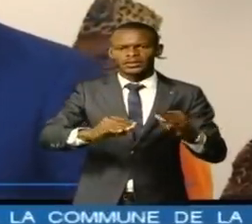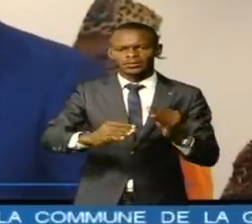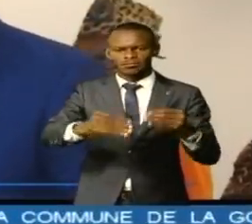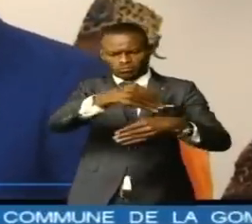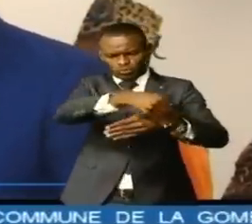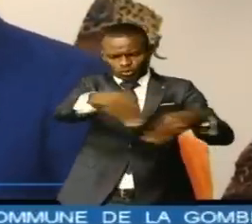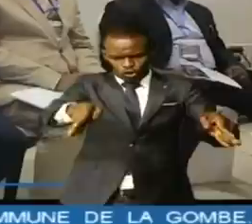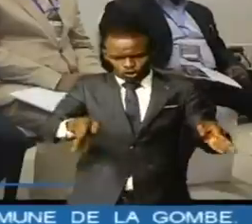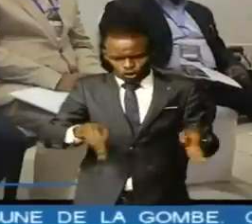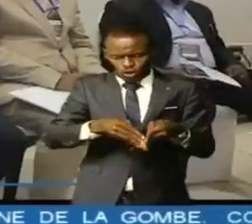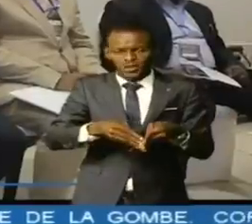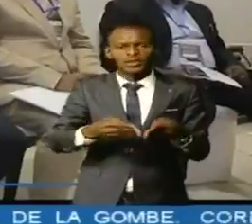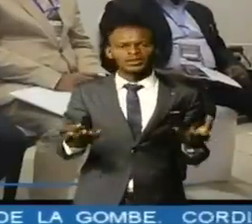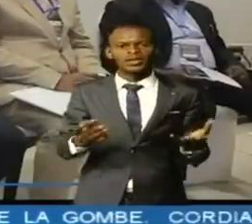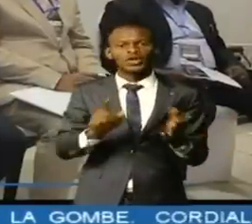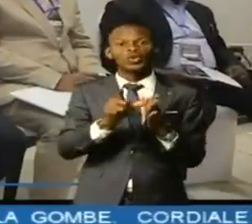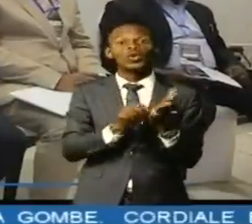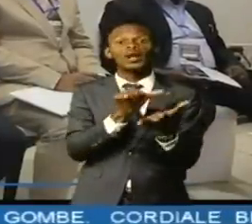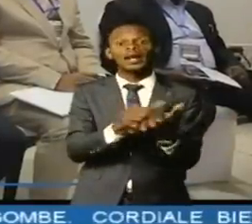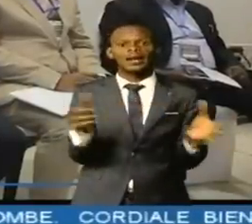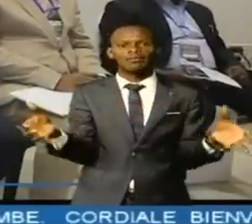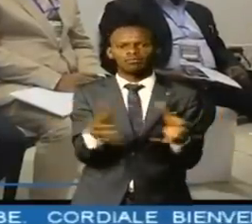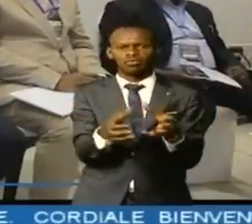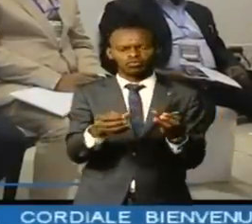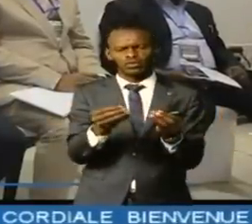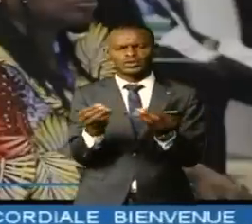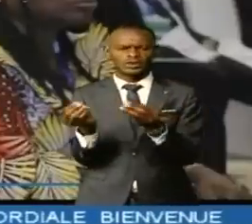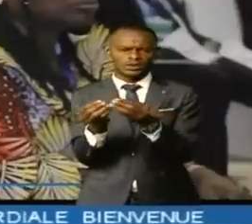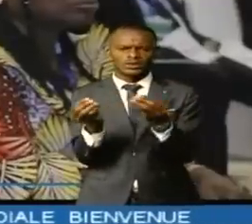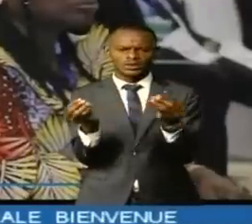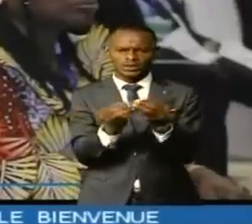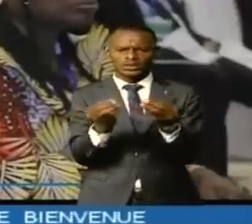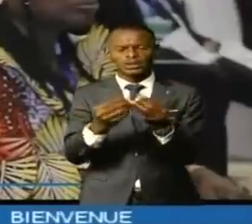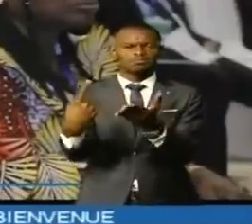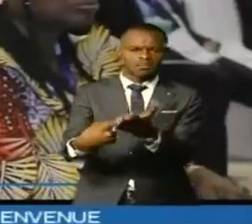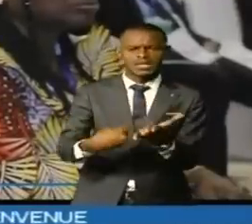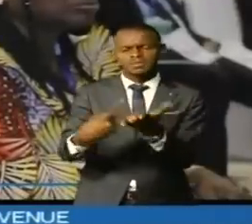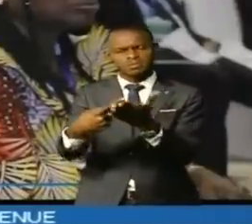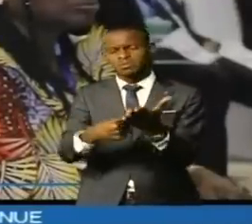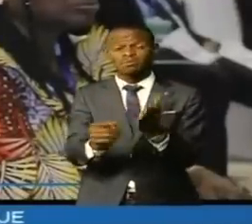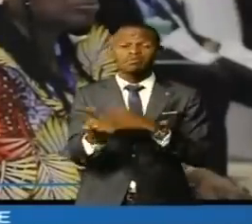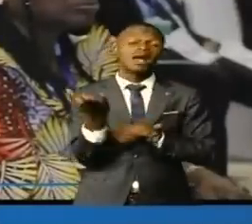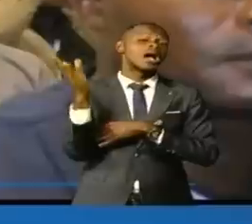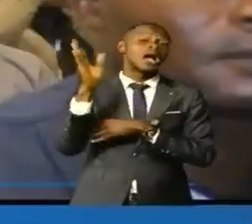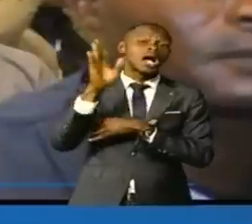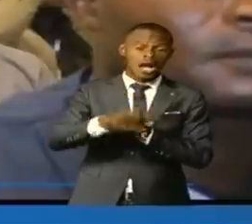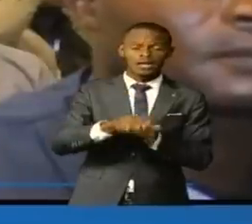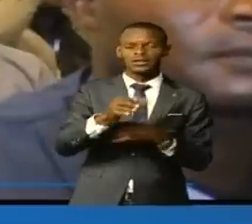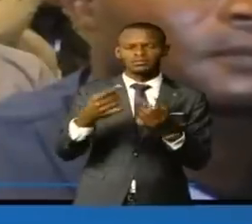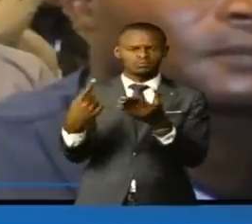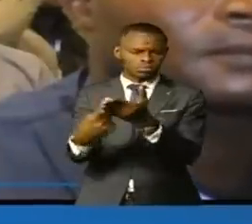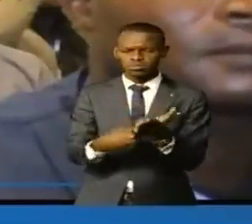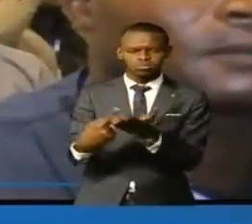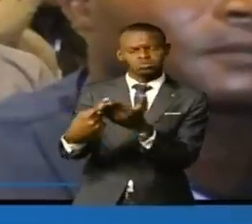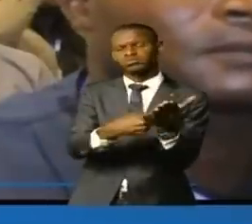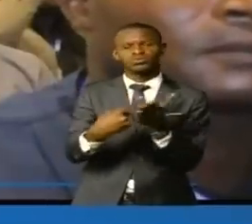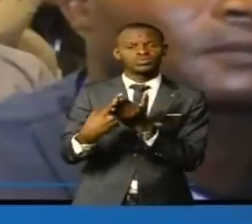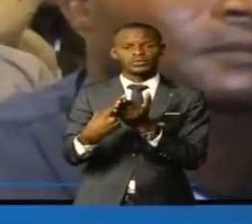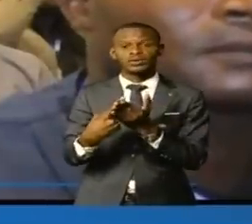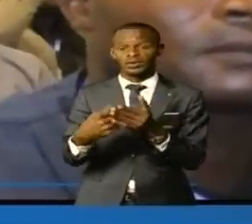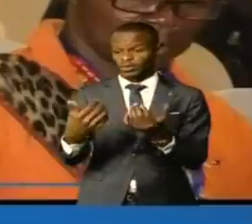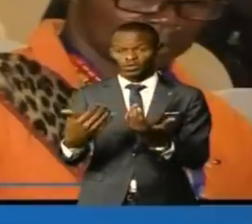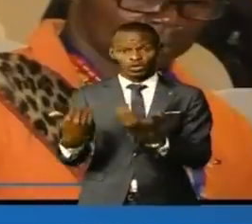20h, des discussions intenses entre les parties au troisième jour de l'atelier pour aboutir à un accord commun, les chefs coutumiers,